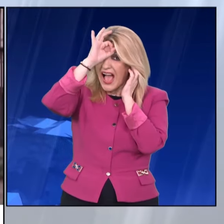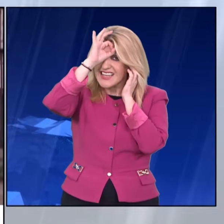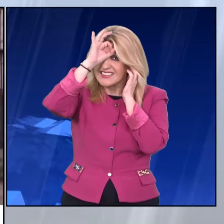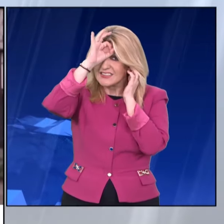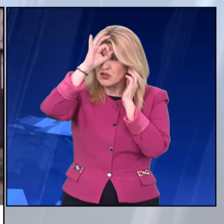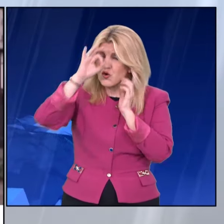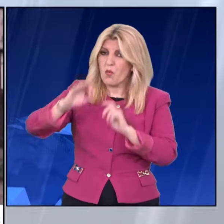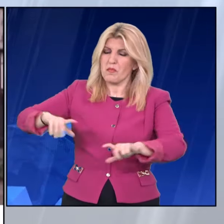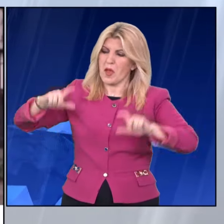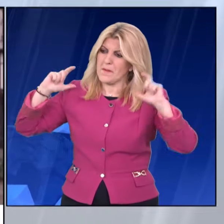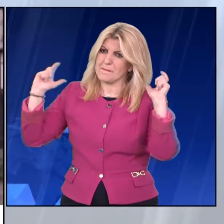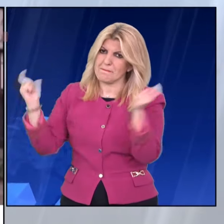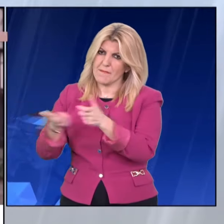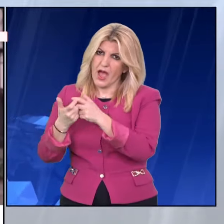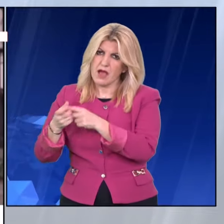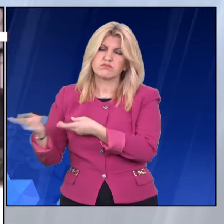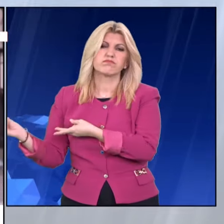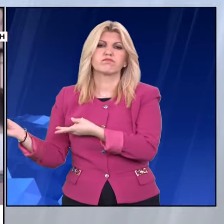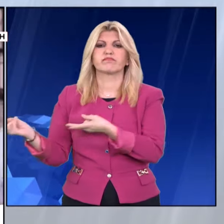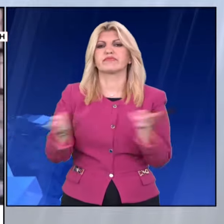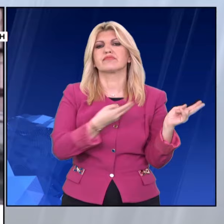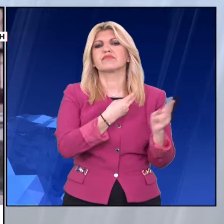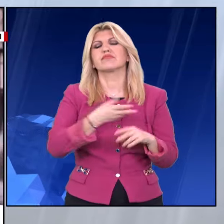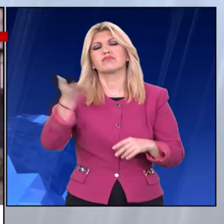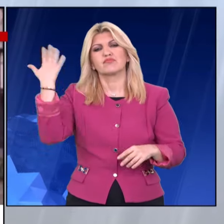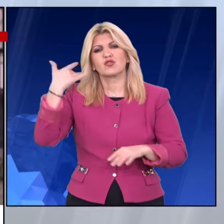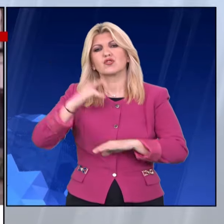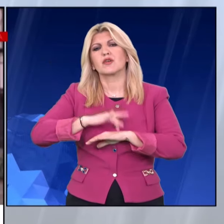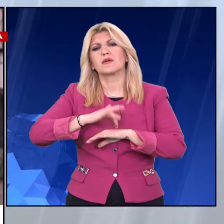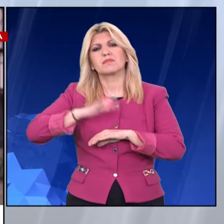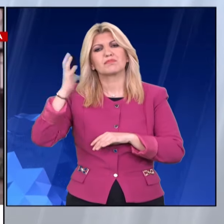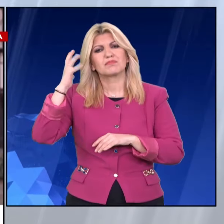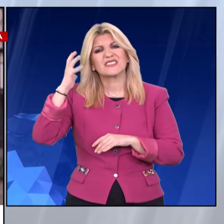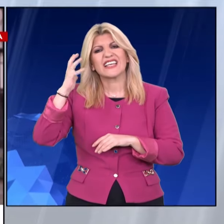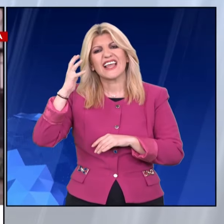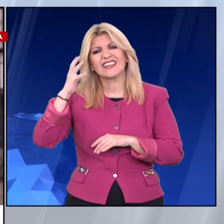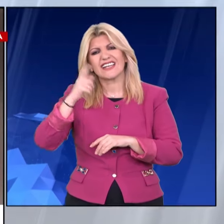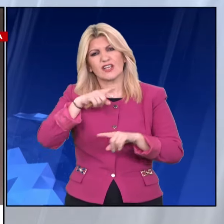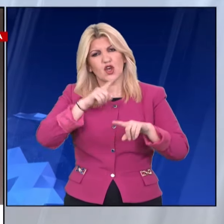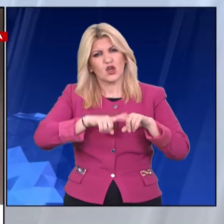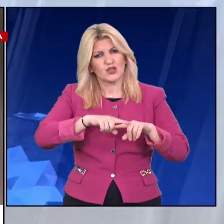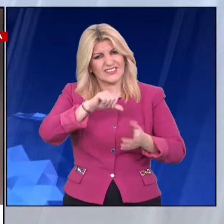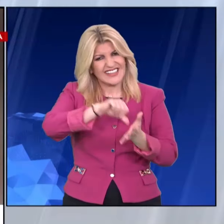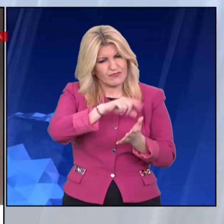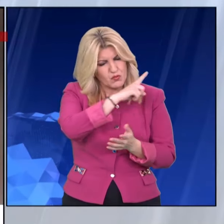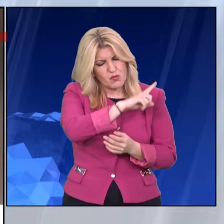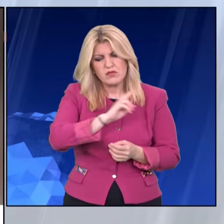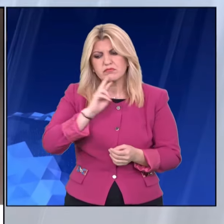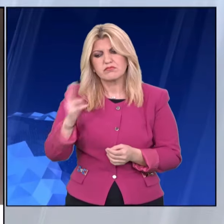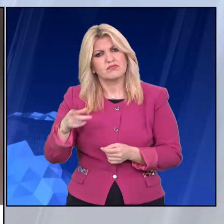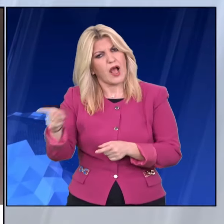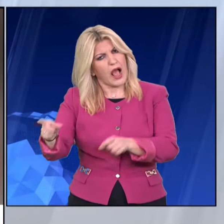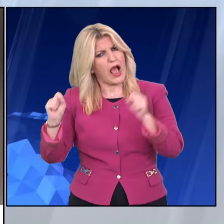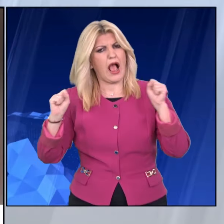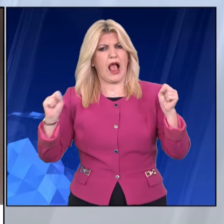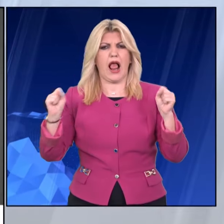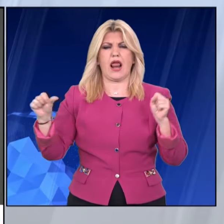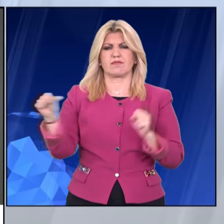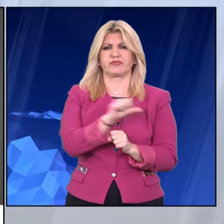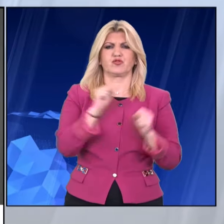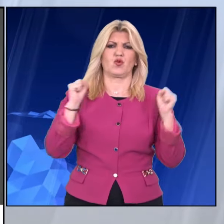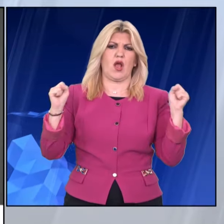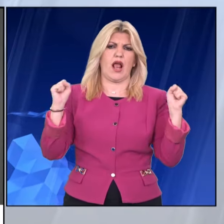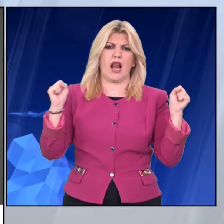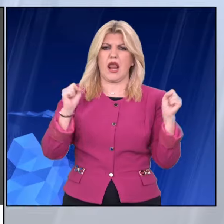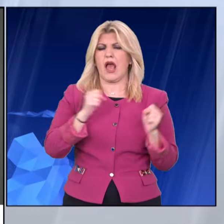ψυχιατρίο Σταυρούπολης και μετά από δύο μέρες υπέγραψαν ότι είναι καλά. Μας είπαν ότι δεν διατρέχουμε κίνδυνο